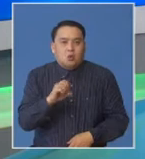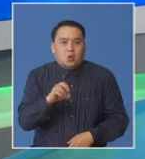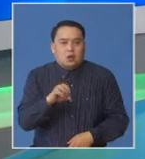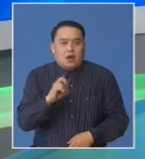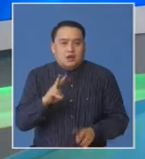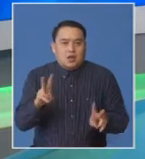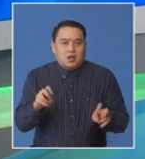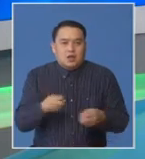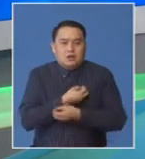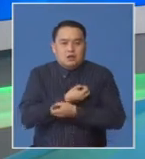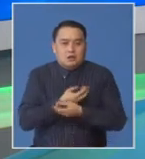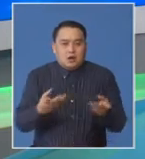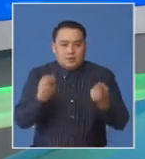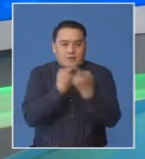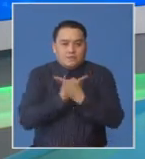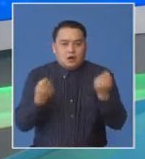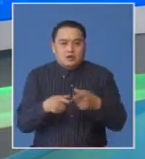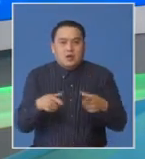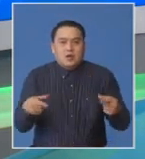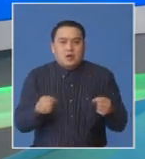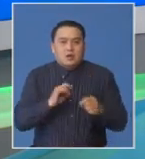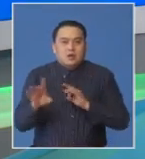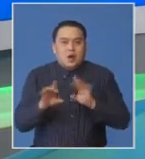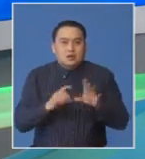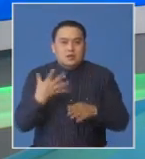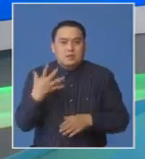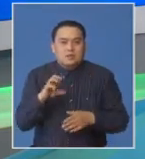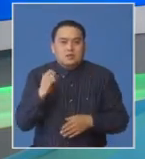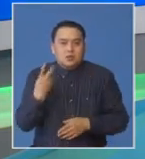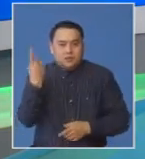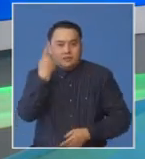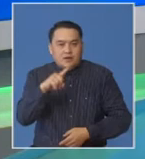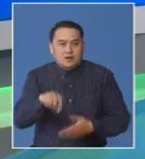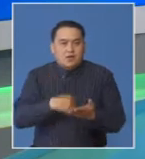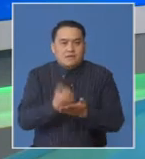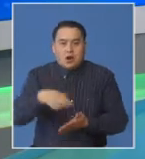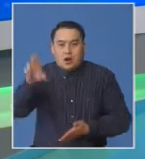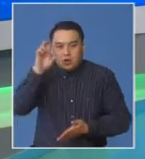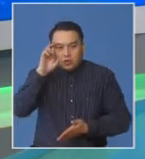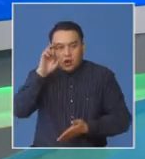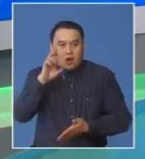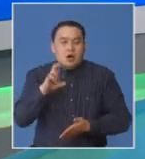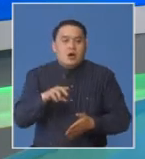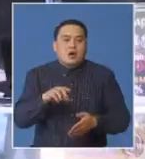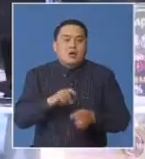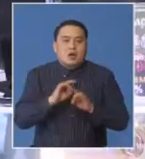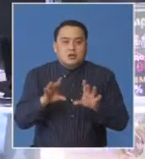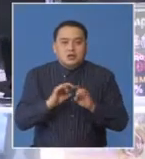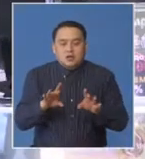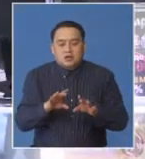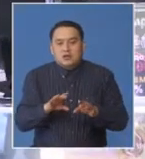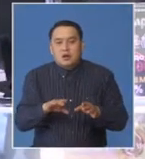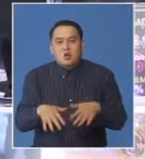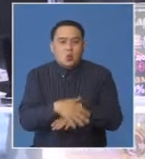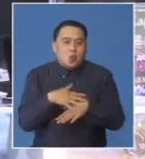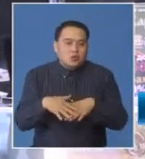«Жасотан» раздали информационные листовки с разъяснениями 5 социальных инициатив главы государства. Останавливая прохожих в